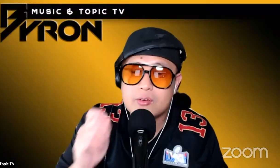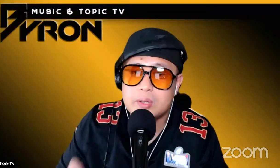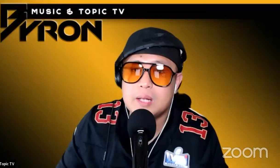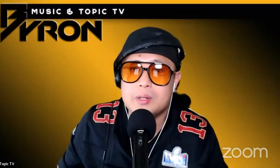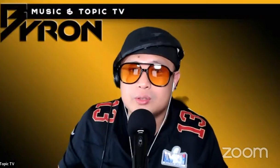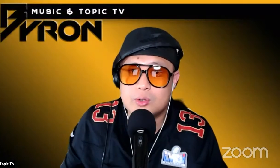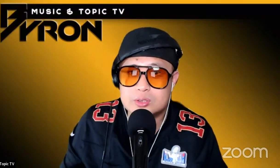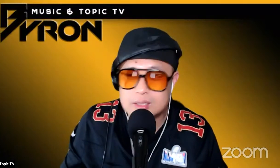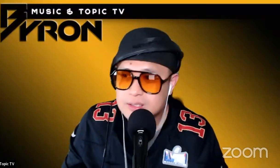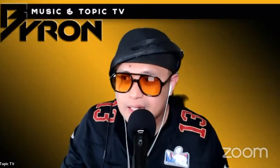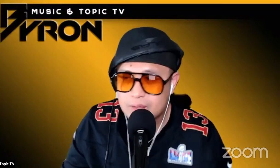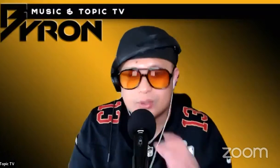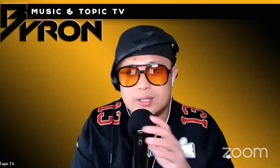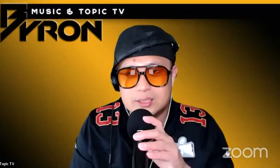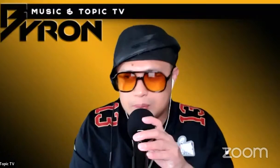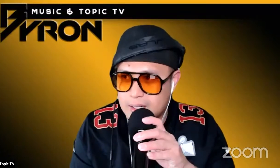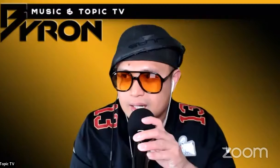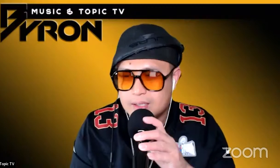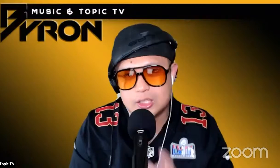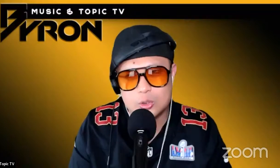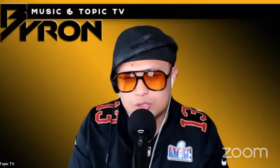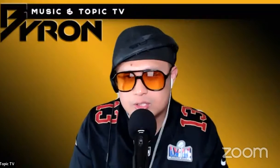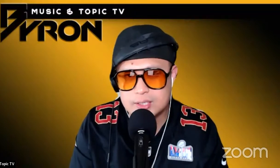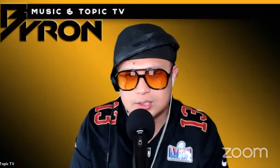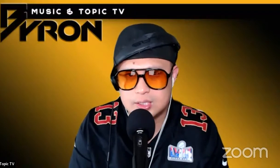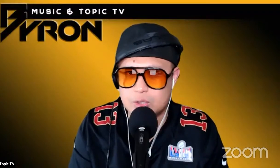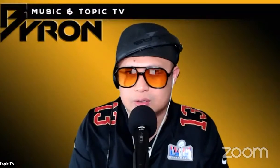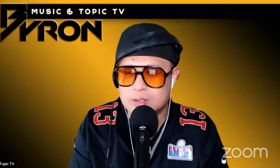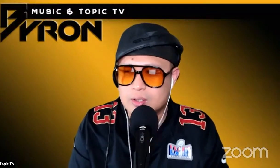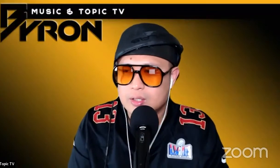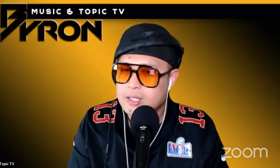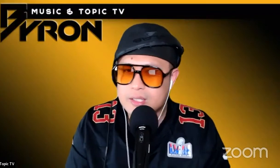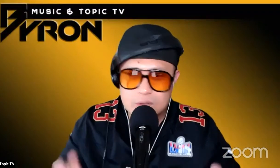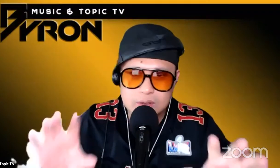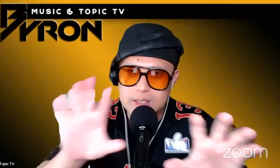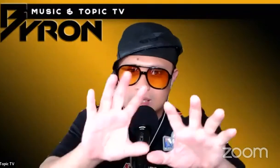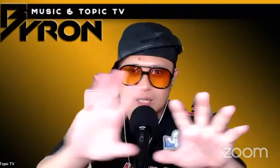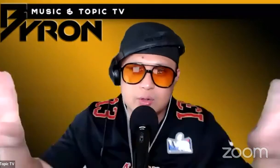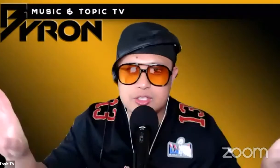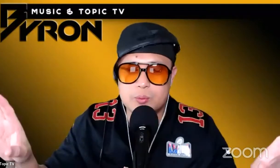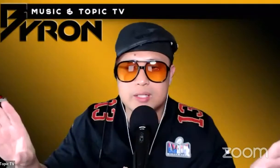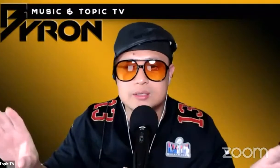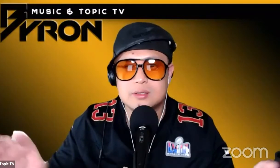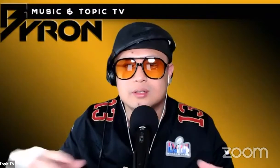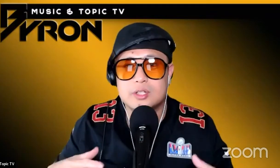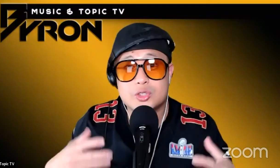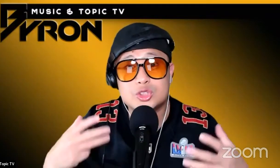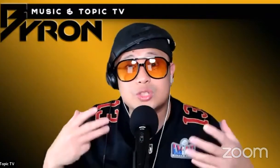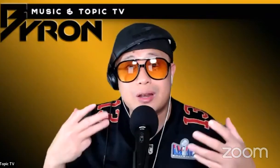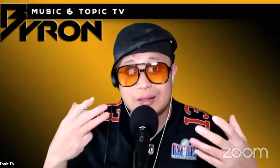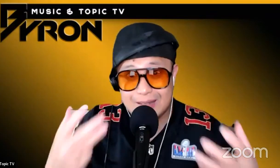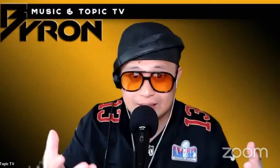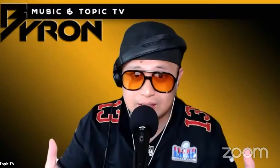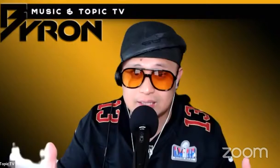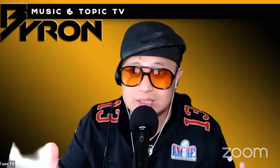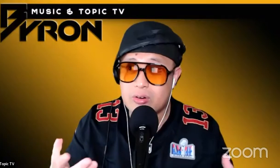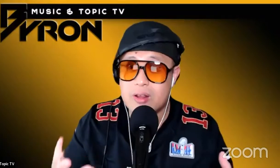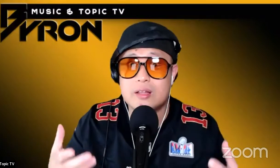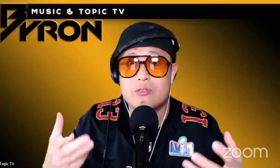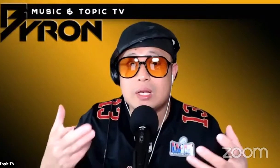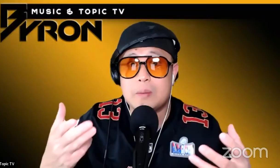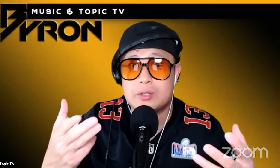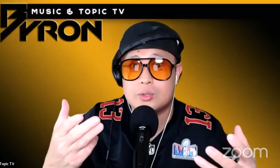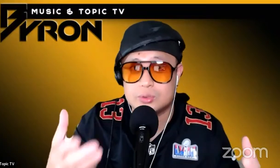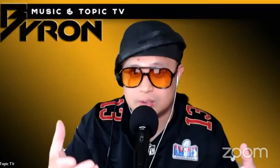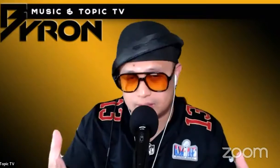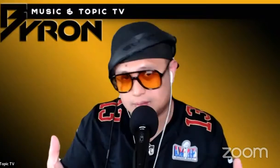from our Philippine Coast Guard? It's not even that. Sabihin na natin, technology-wise, hindi yon. Hindi yon, hindi technology-wise. Yung strength natin, strength